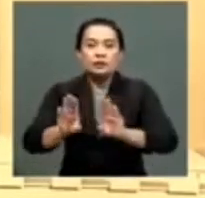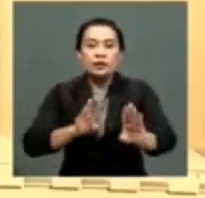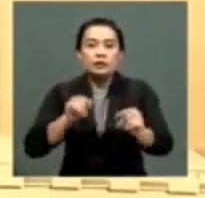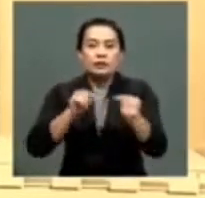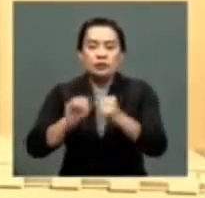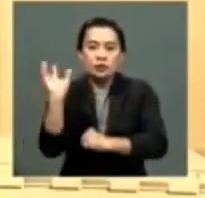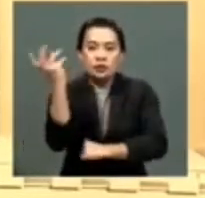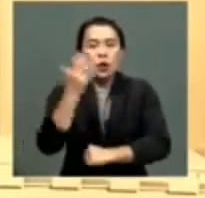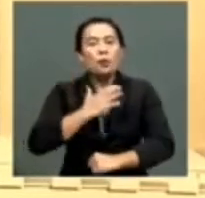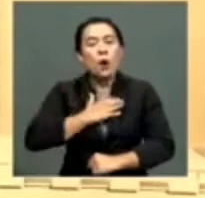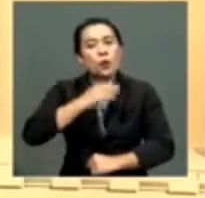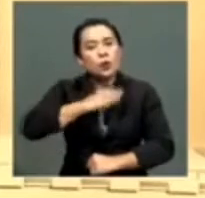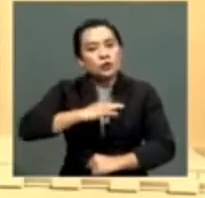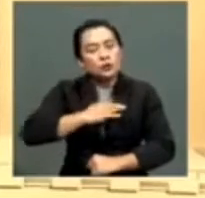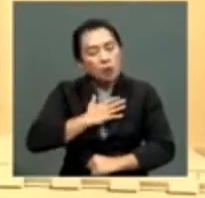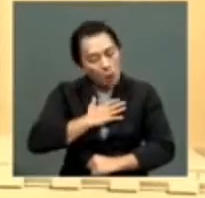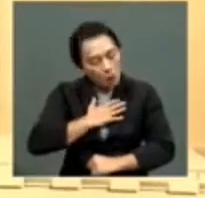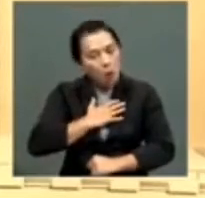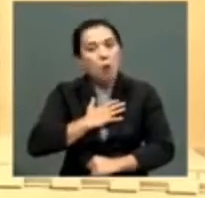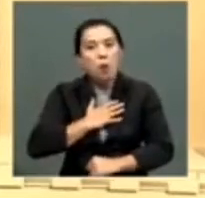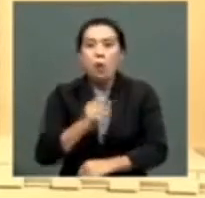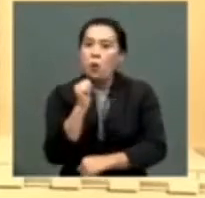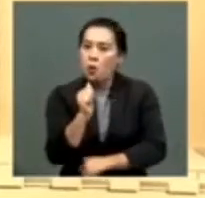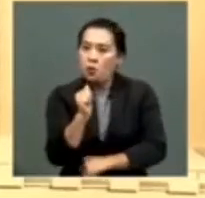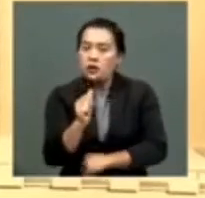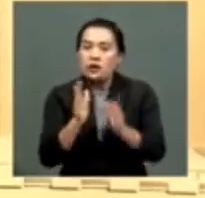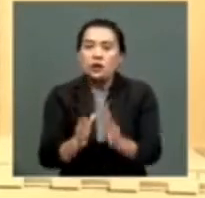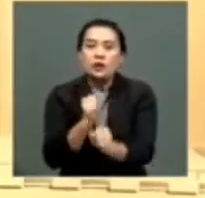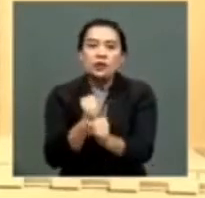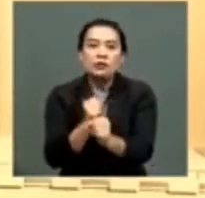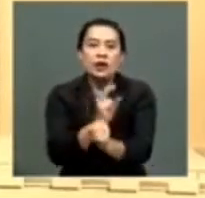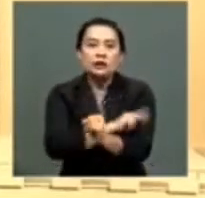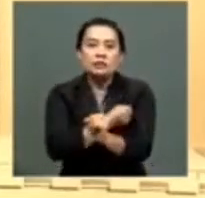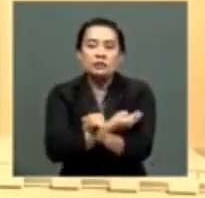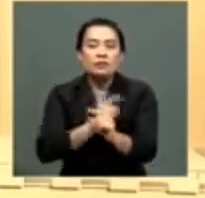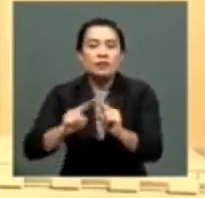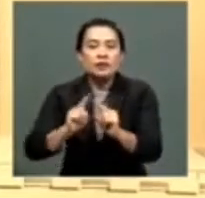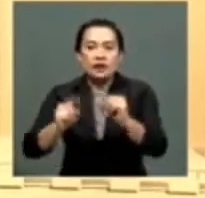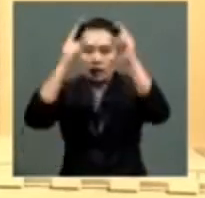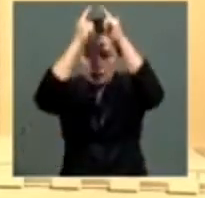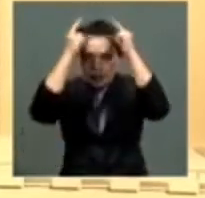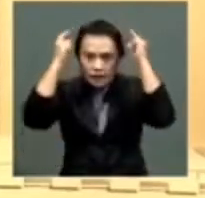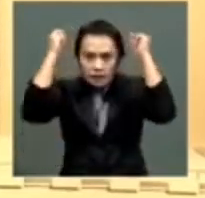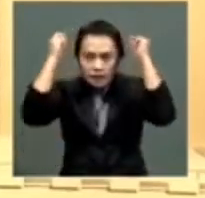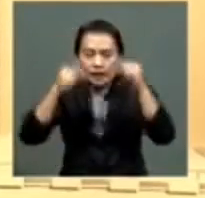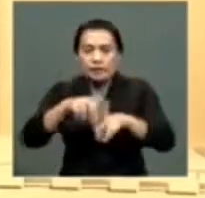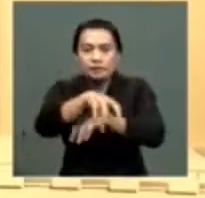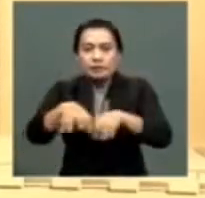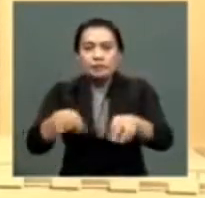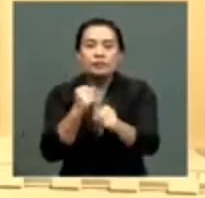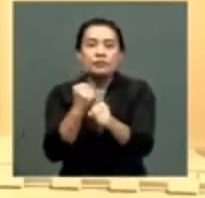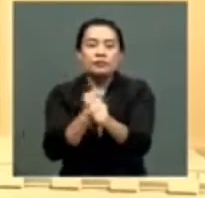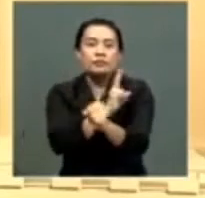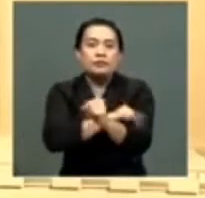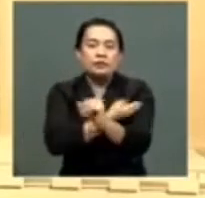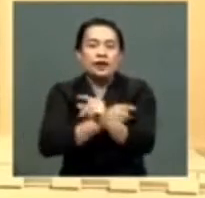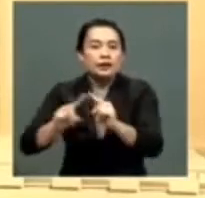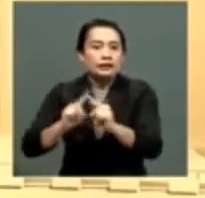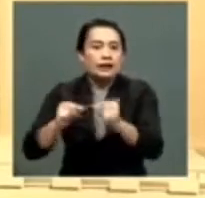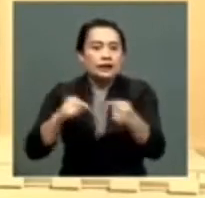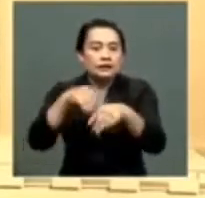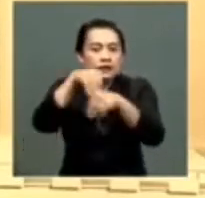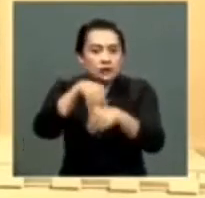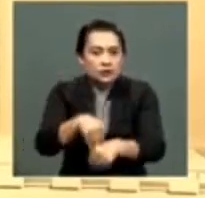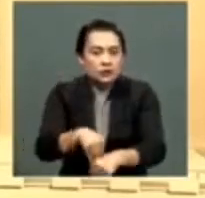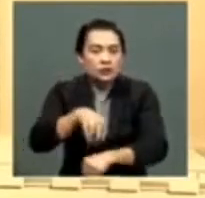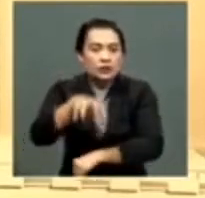มรู้สึกทึ่งนะครับกับบุคลากรทางด้านสาธารณสุขทั้งแพทย์พยาบาลพนักงานส่วนงานต่างๆในสถานพย